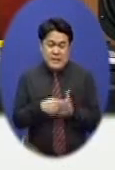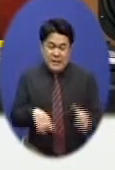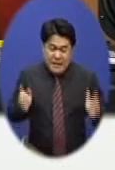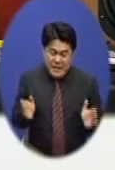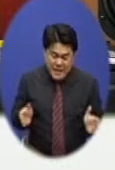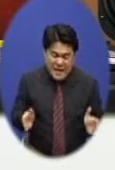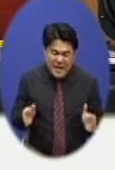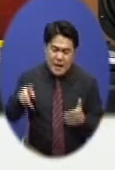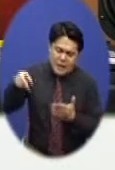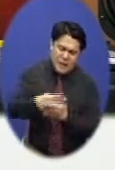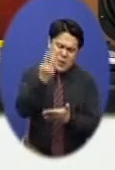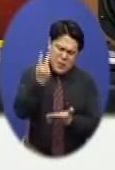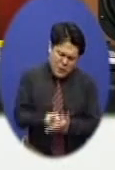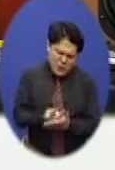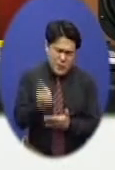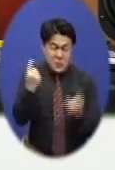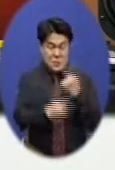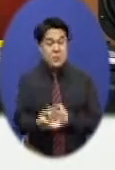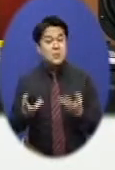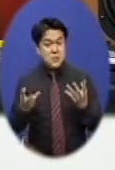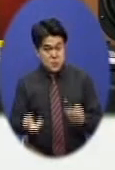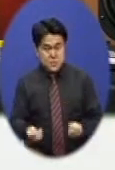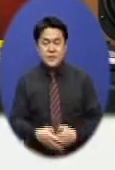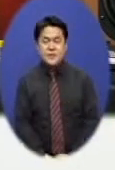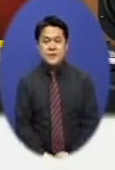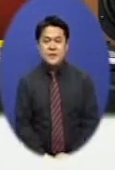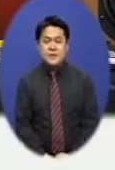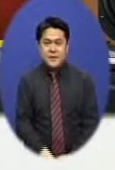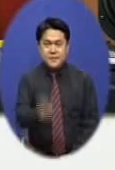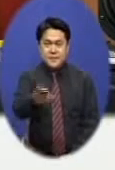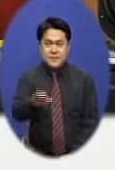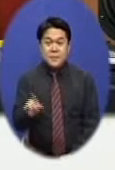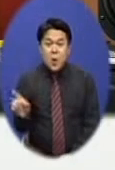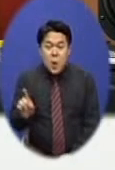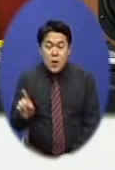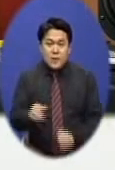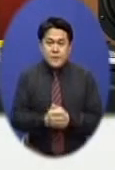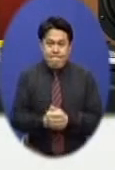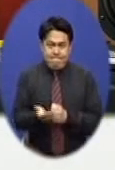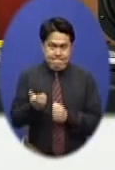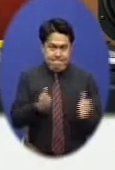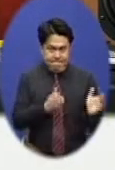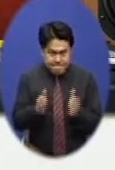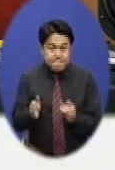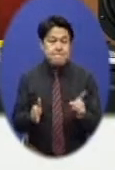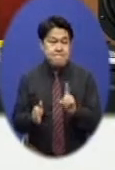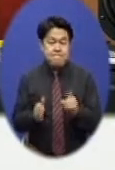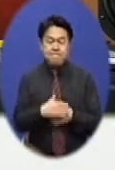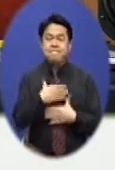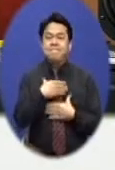받으시다가 그래요. 이렇게 많이 다치신다고 해요. 맞아요. 맞아요. 네. 자, 이럴 경우에는 대비해서 사전에